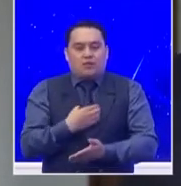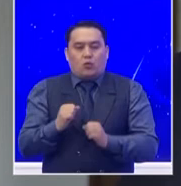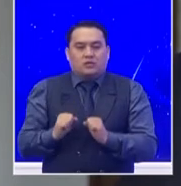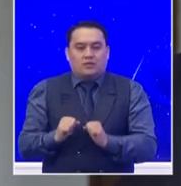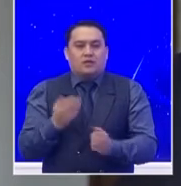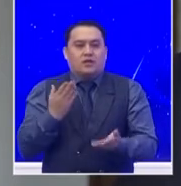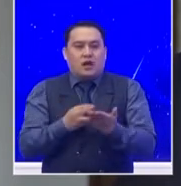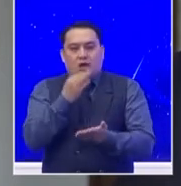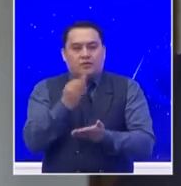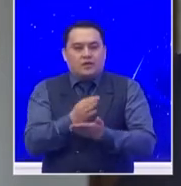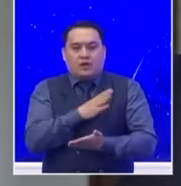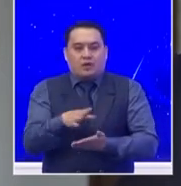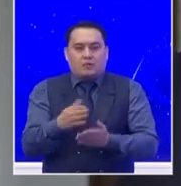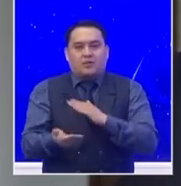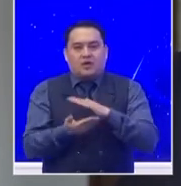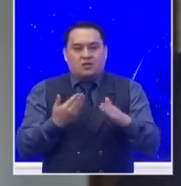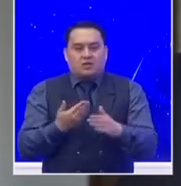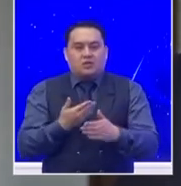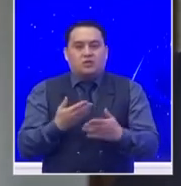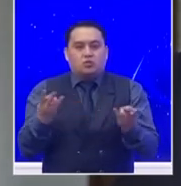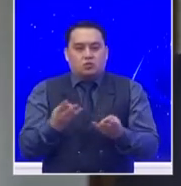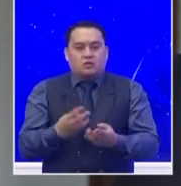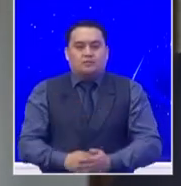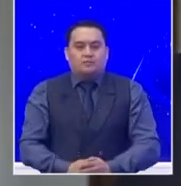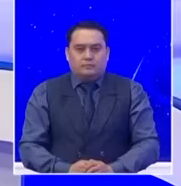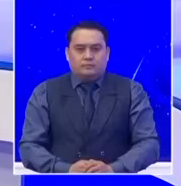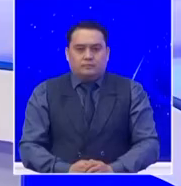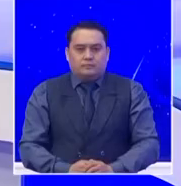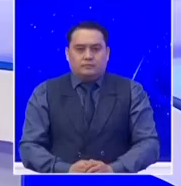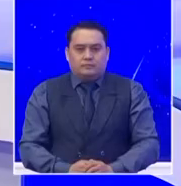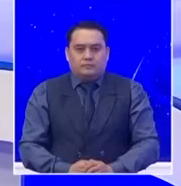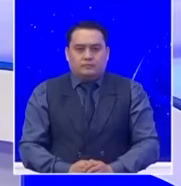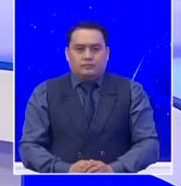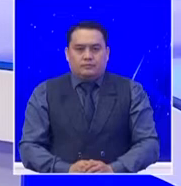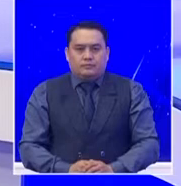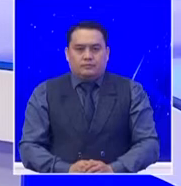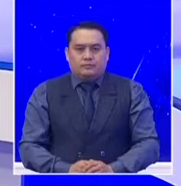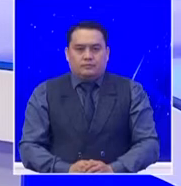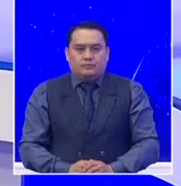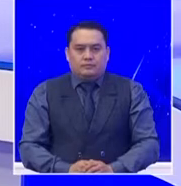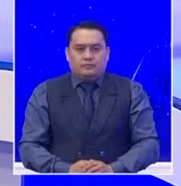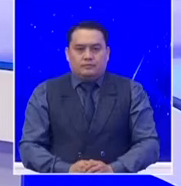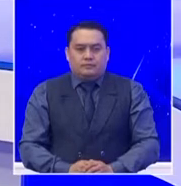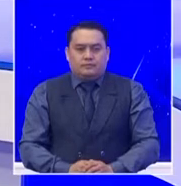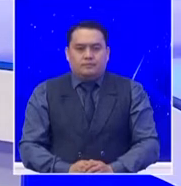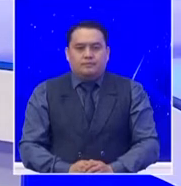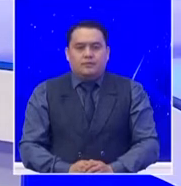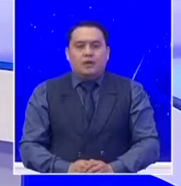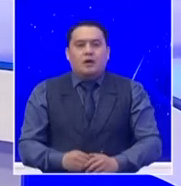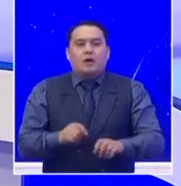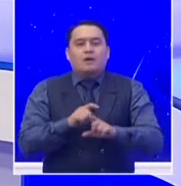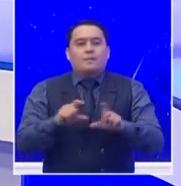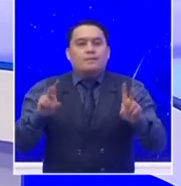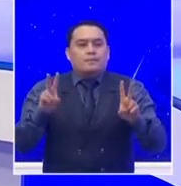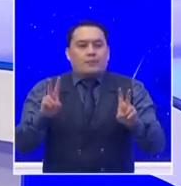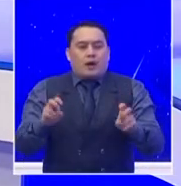застрахован. Если не застрахован, призываем граждан, чтобы они страховались. Бегая по клавиатуре, а не по кабинетам. По таким слоганам